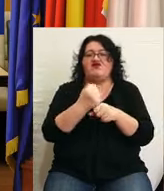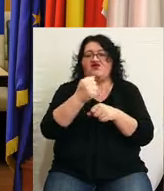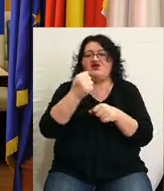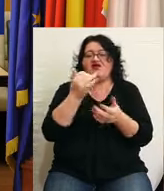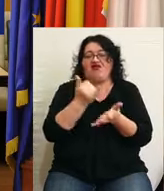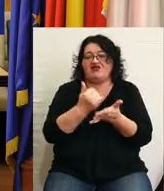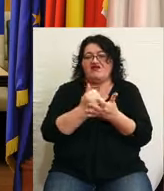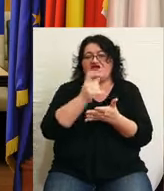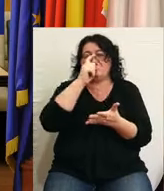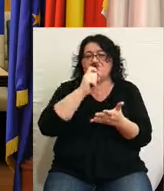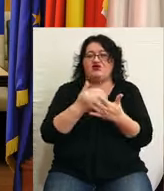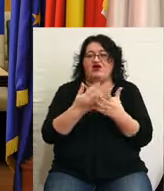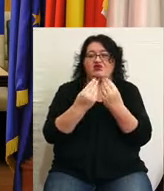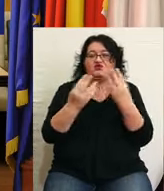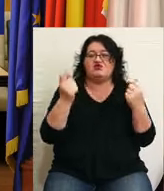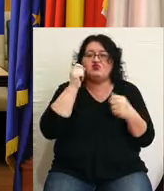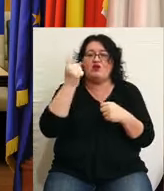mulți timișoreni.